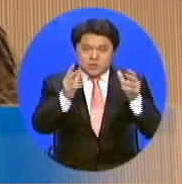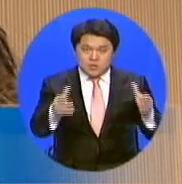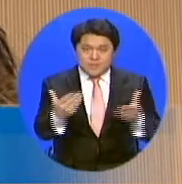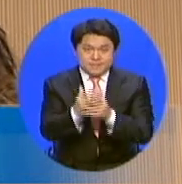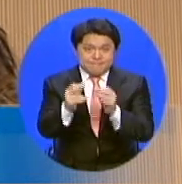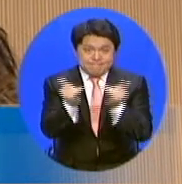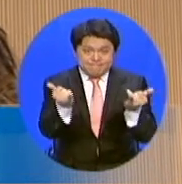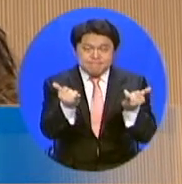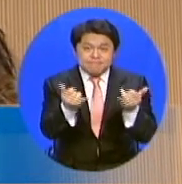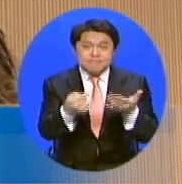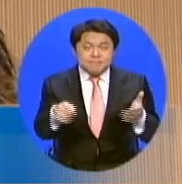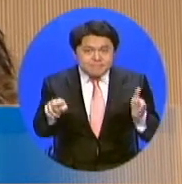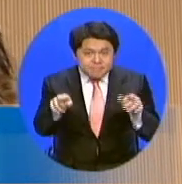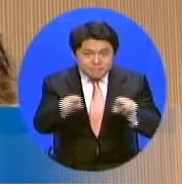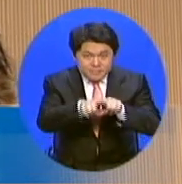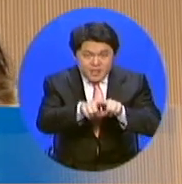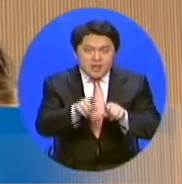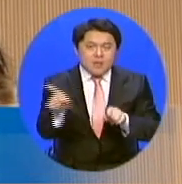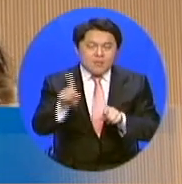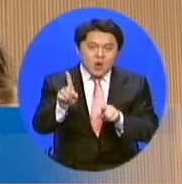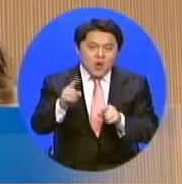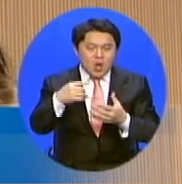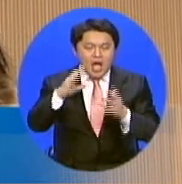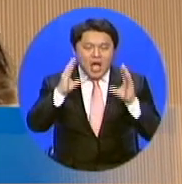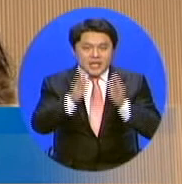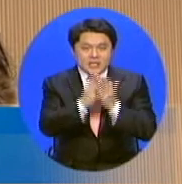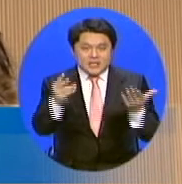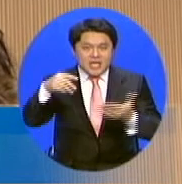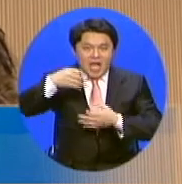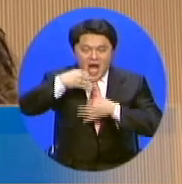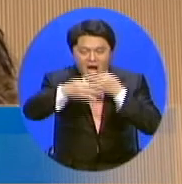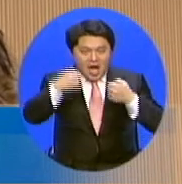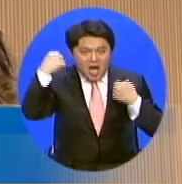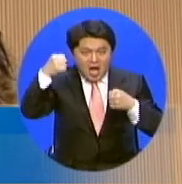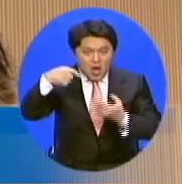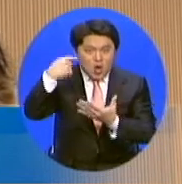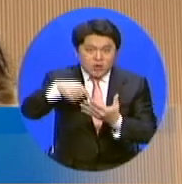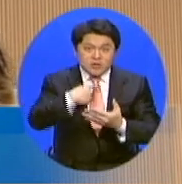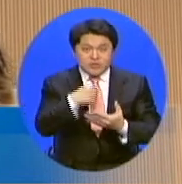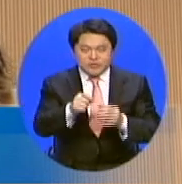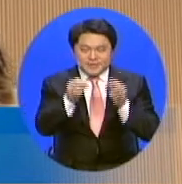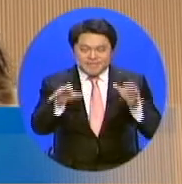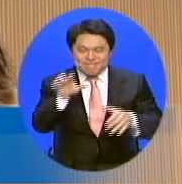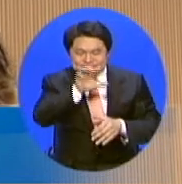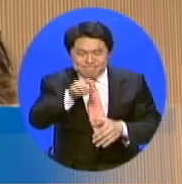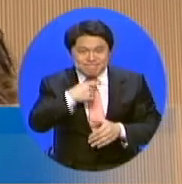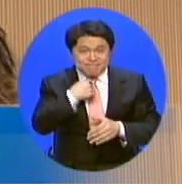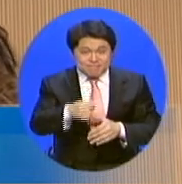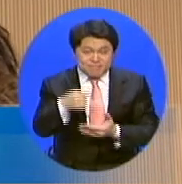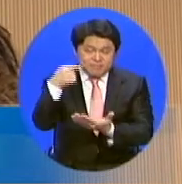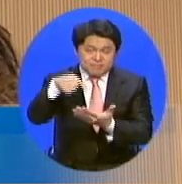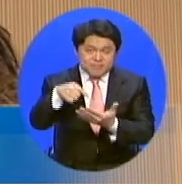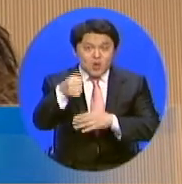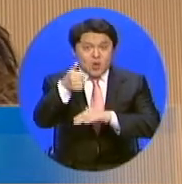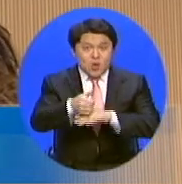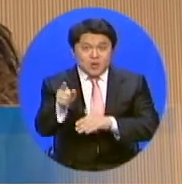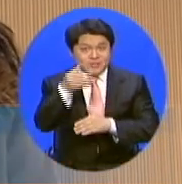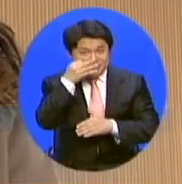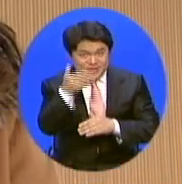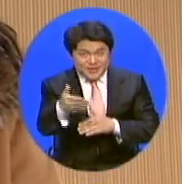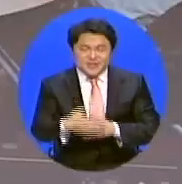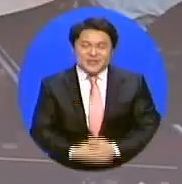함께 동화구현 교육과정을 해왔거든요. 그래서 그동안 열심히 연습하고 교육했던 결과물도